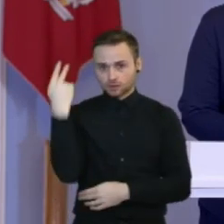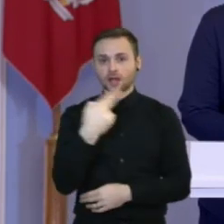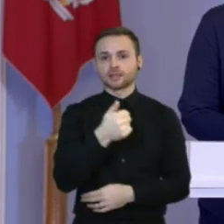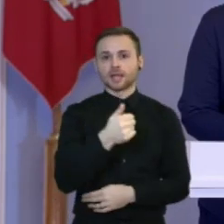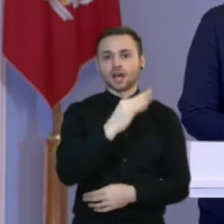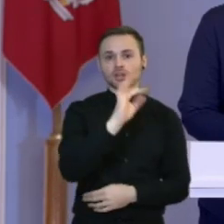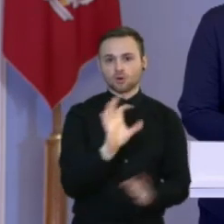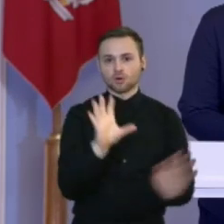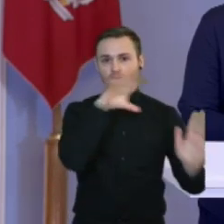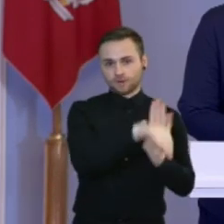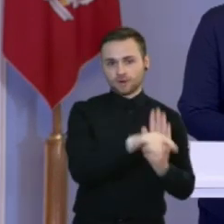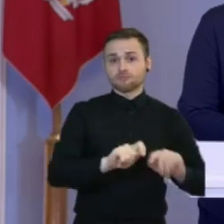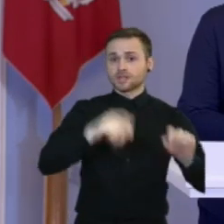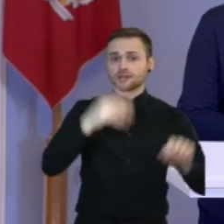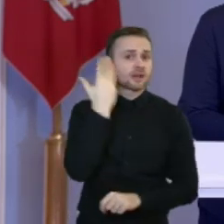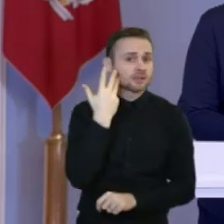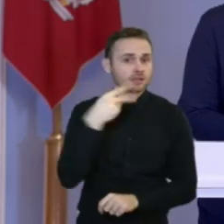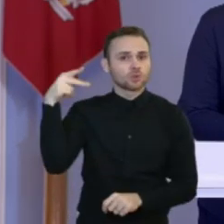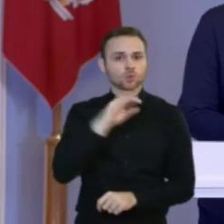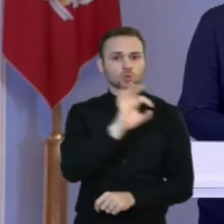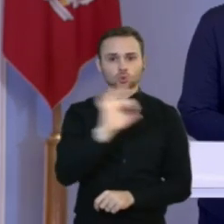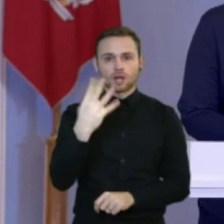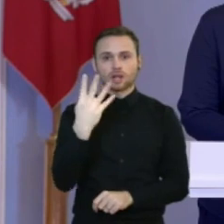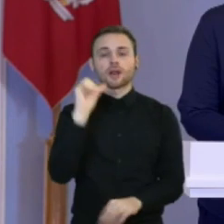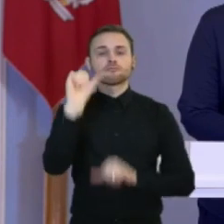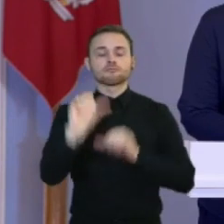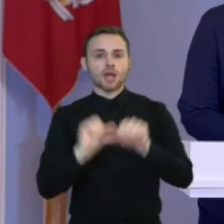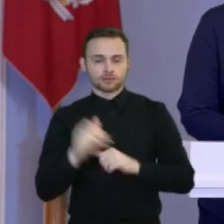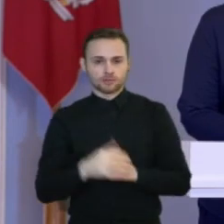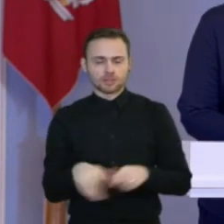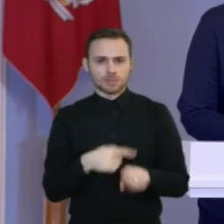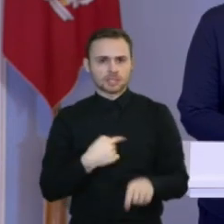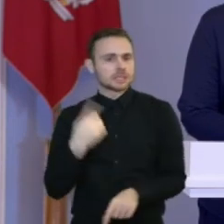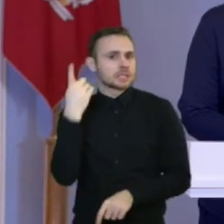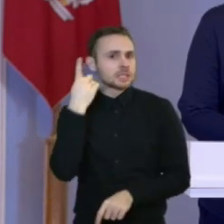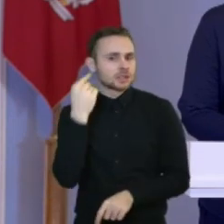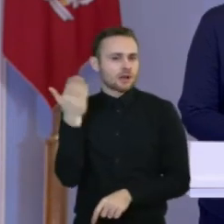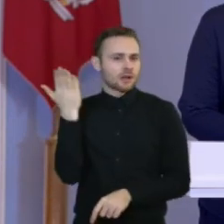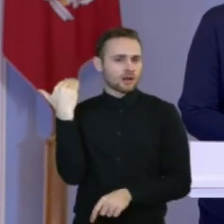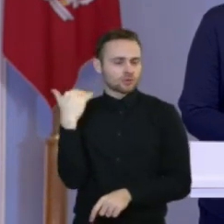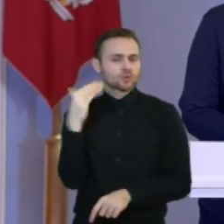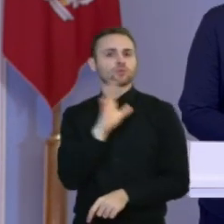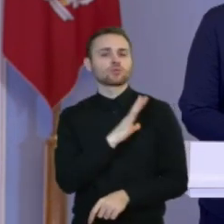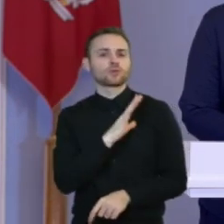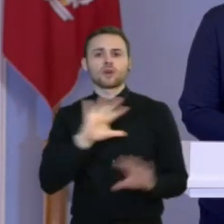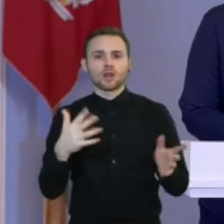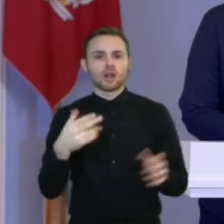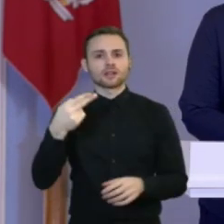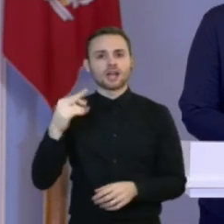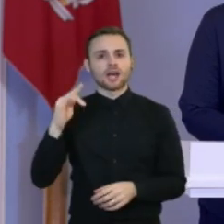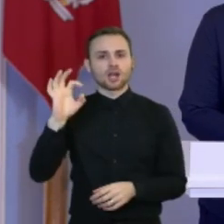nuo 2004 metų. Ir aš girdėjau pastaruoju metu, na, beveik visų turbūt NATO